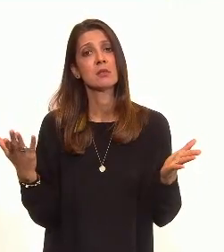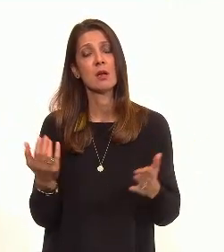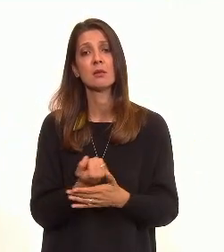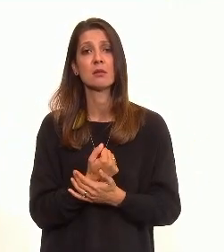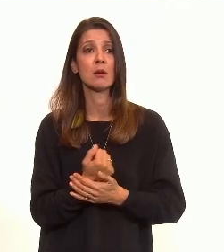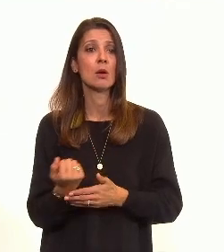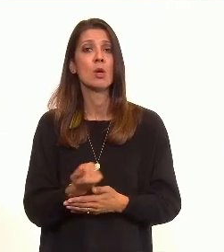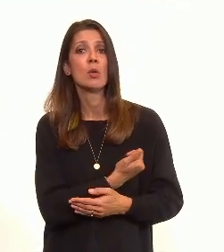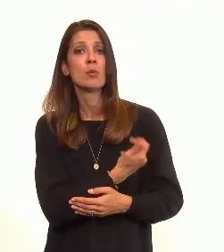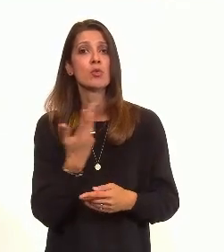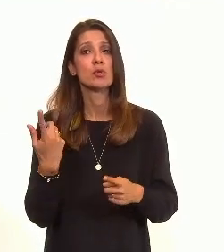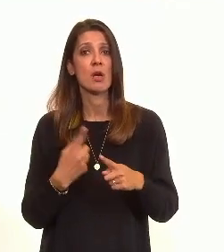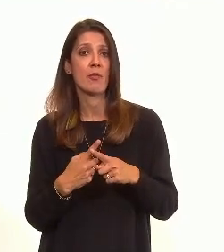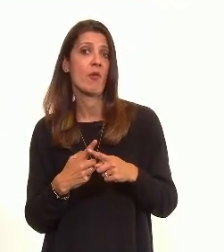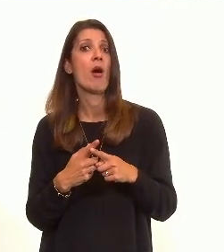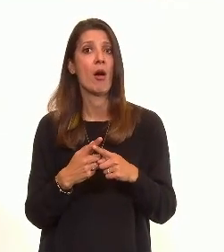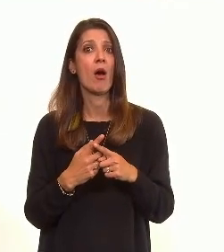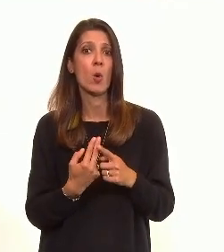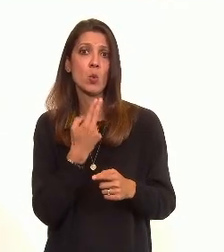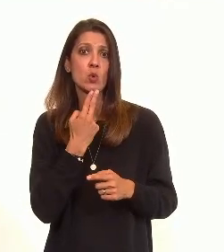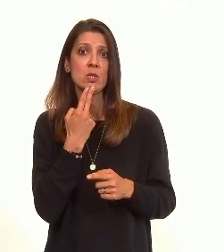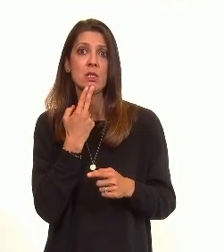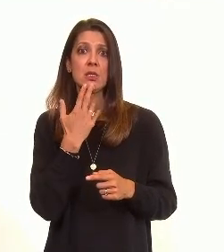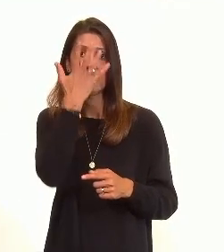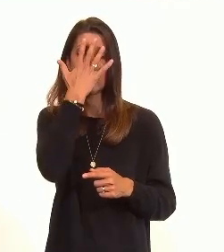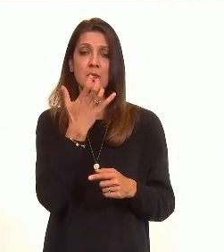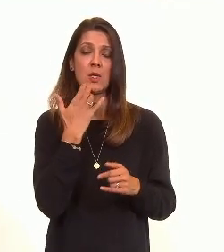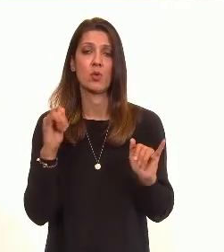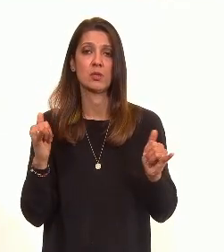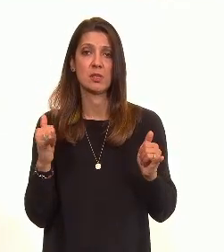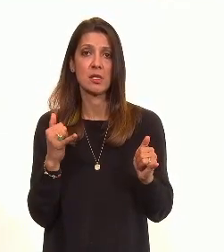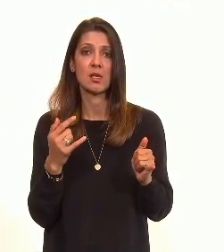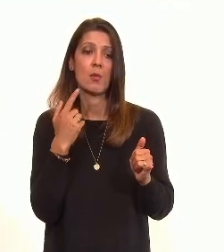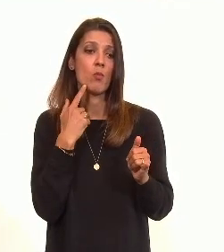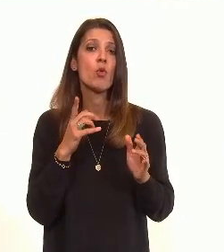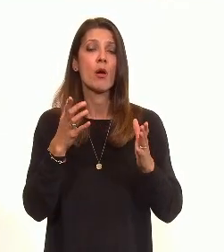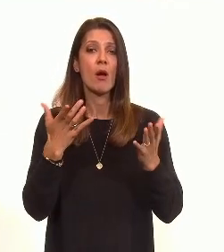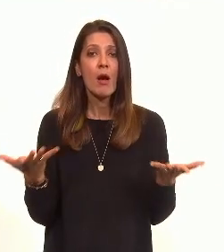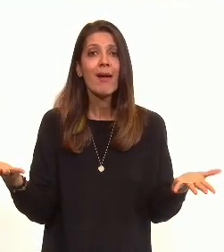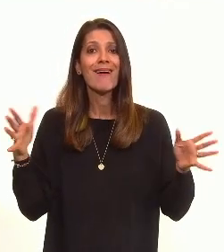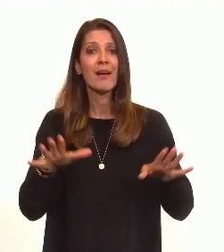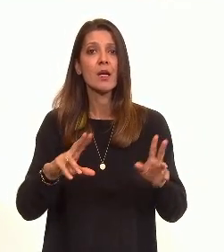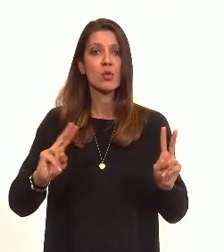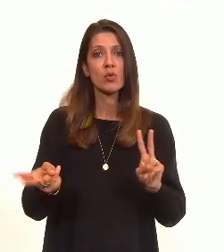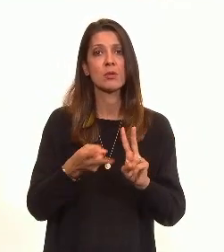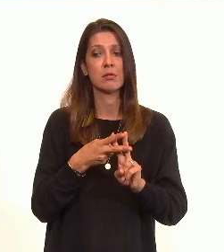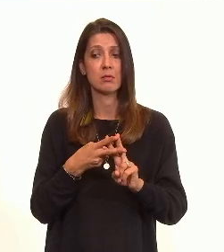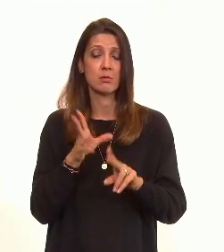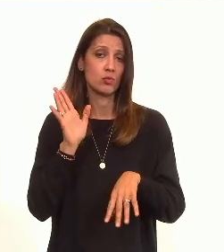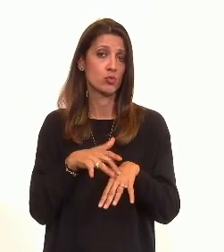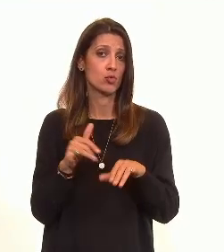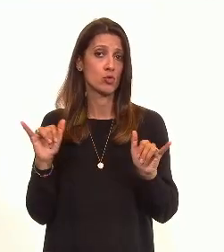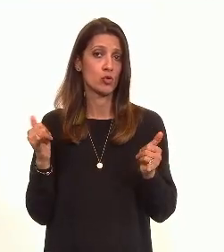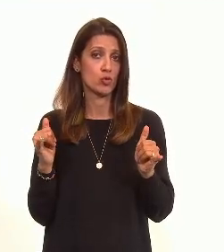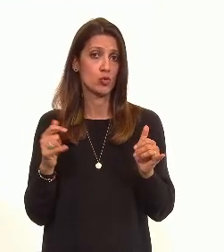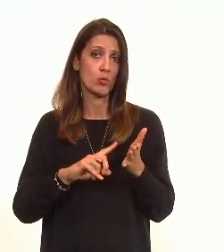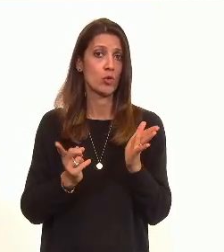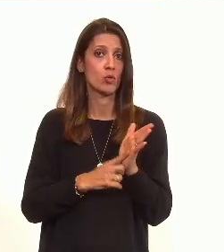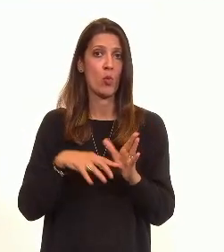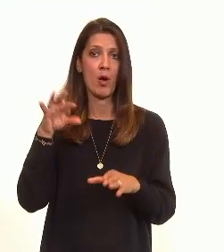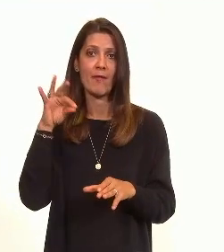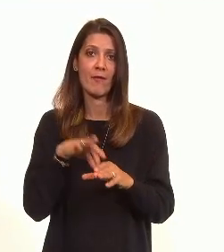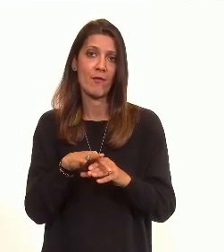temps personnel au jeu sur les droits des travailleurs. J'y ai joué par curiosité. Je fais souvent